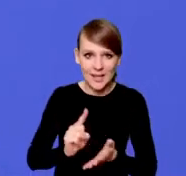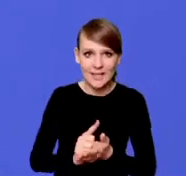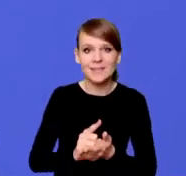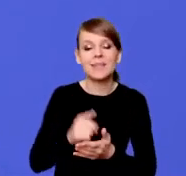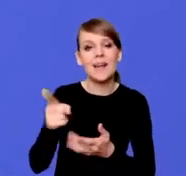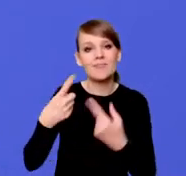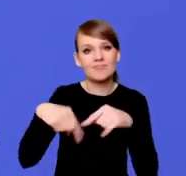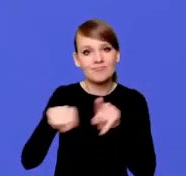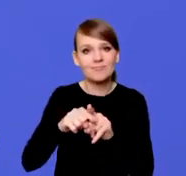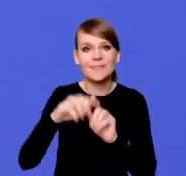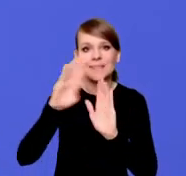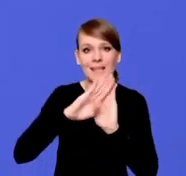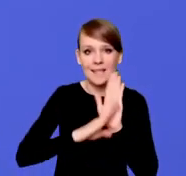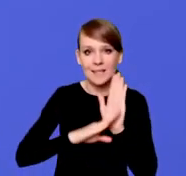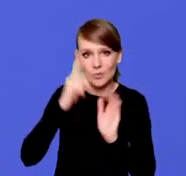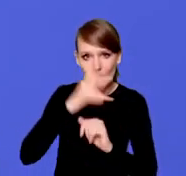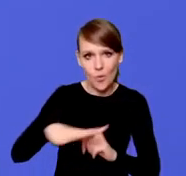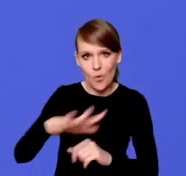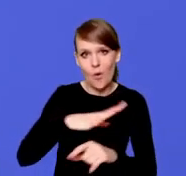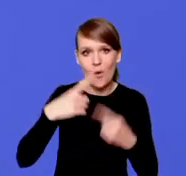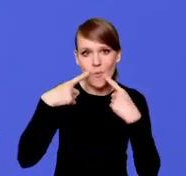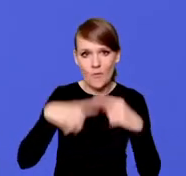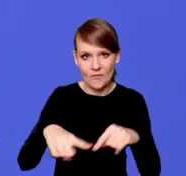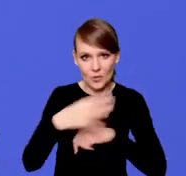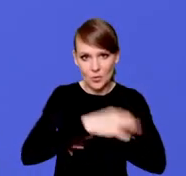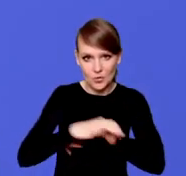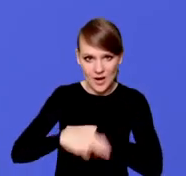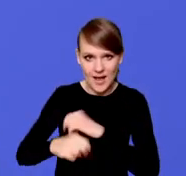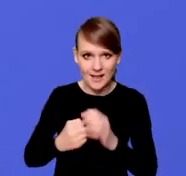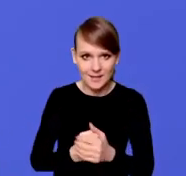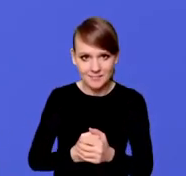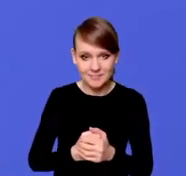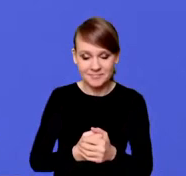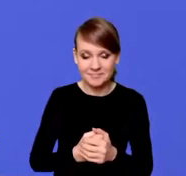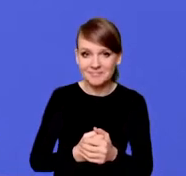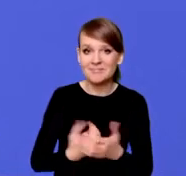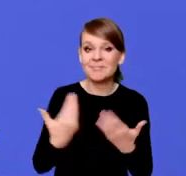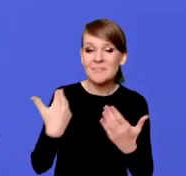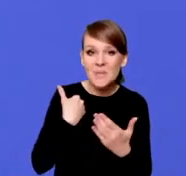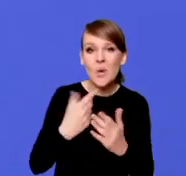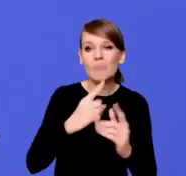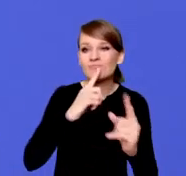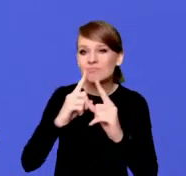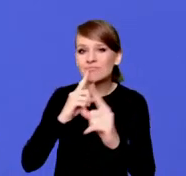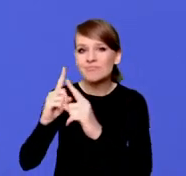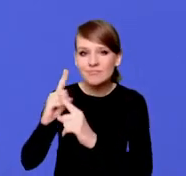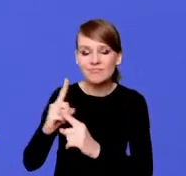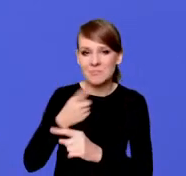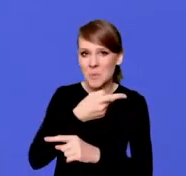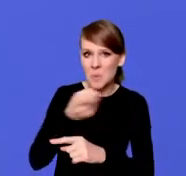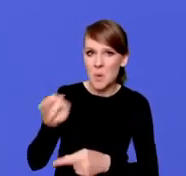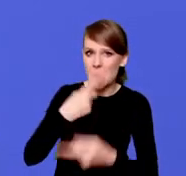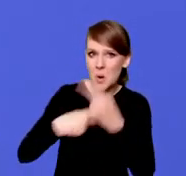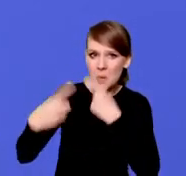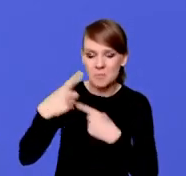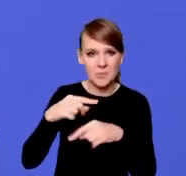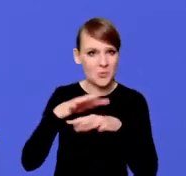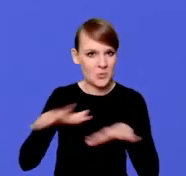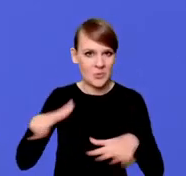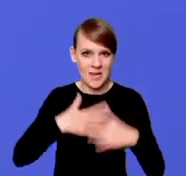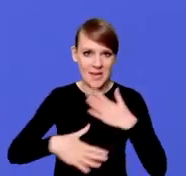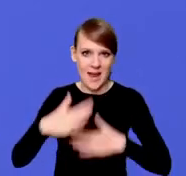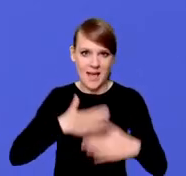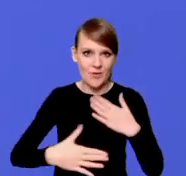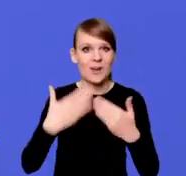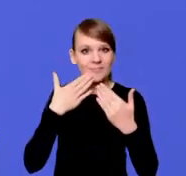odpowiedzialności uczelni na Państwa uczelniach. Z rozmów z Państwem wiemy, jak wiele satysfakcji przynoszą